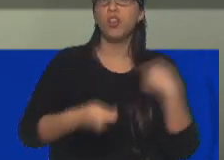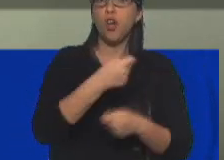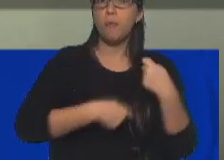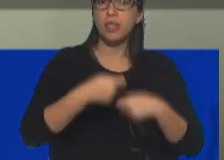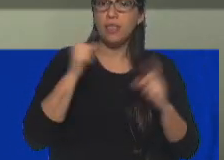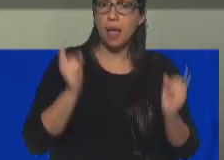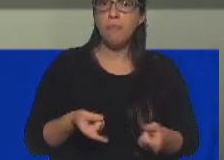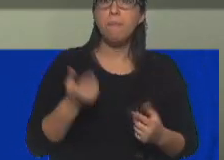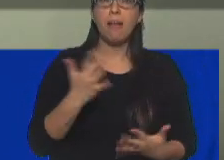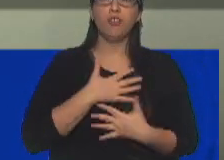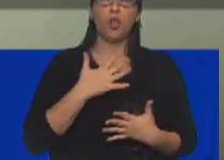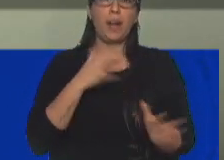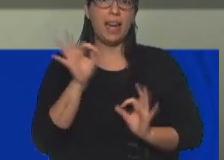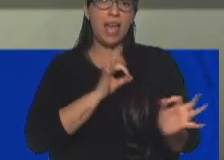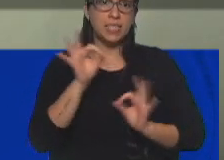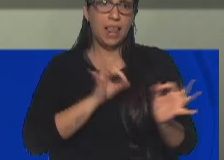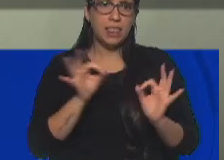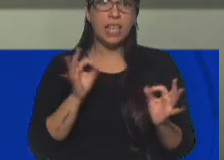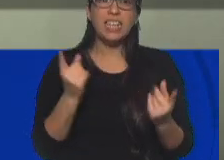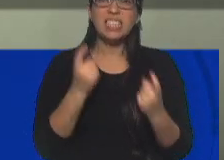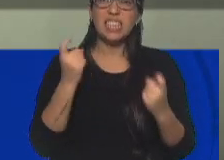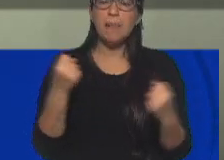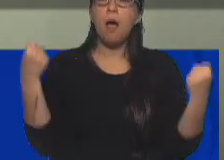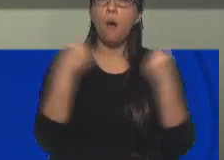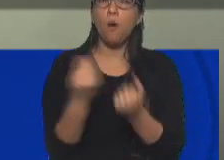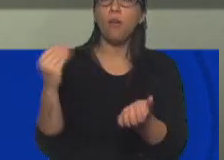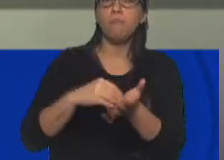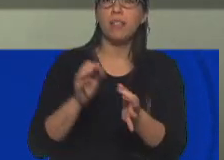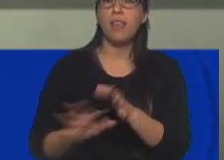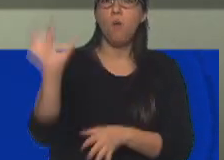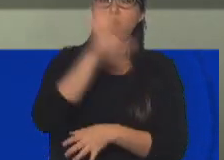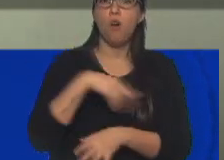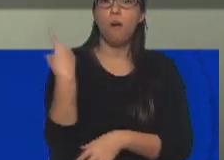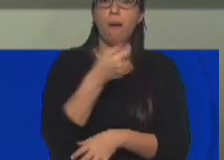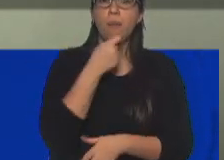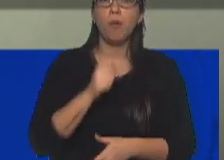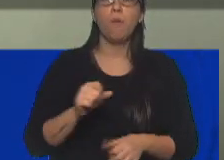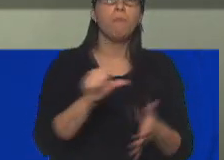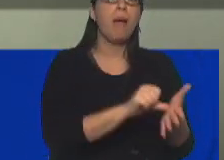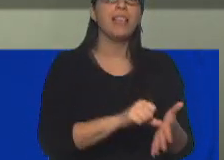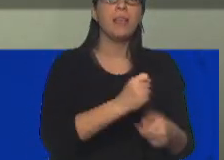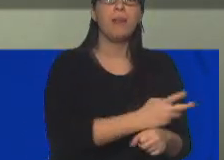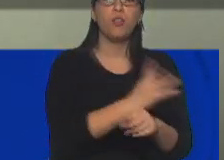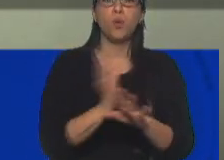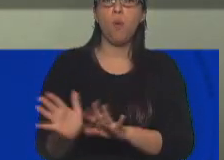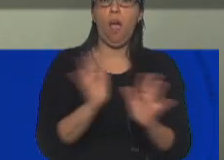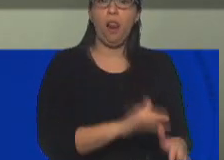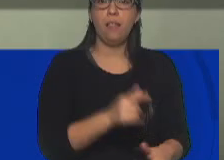Souveränität diversifizieren. Dafür brauchen wir mehr europäische Handelsabkommen, wie etwa mit den